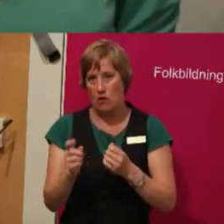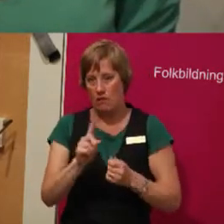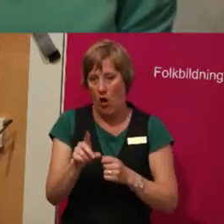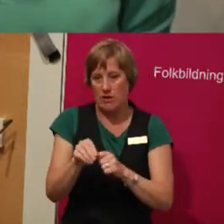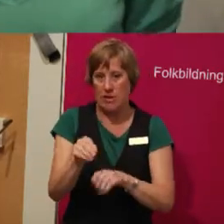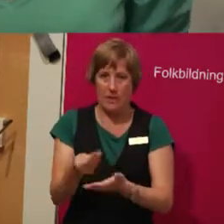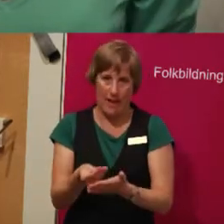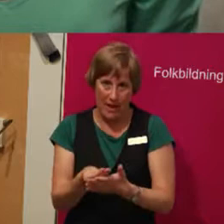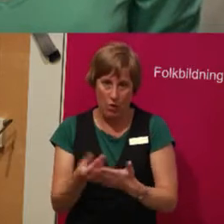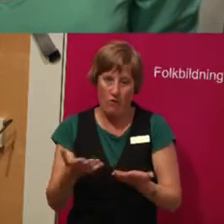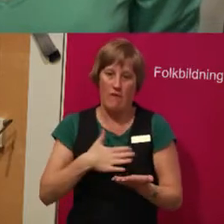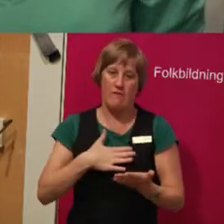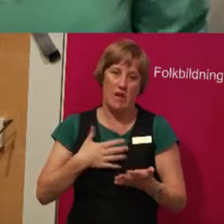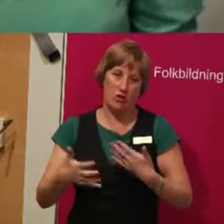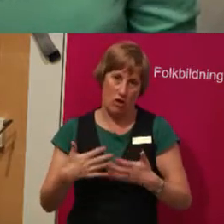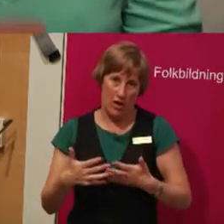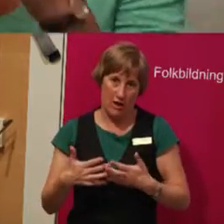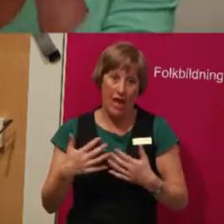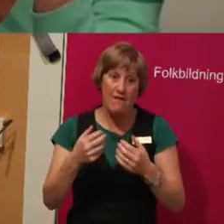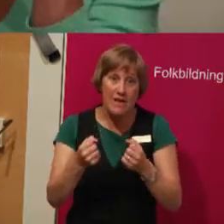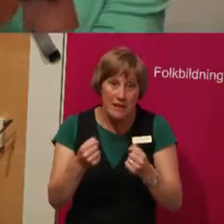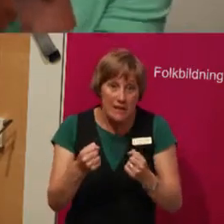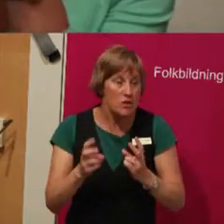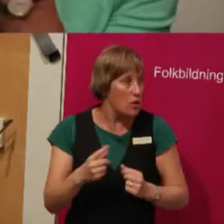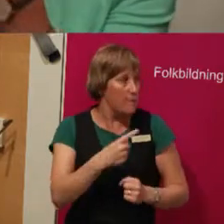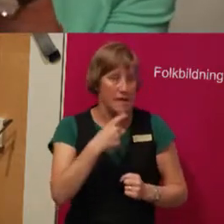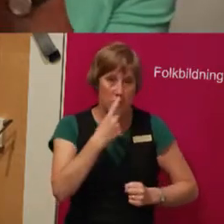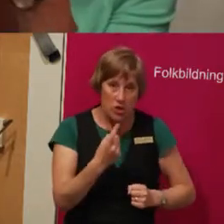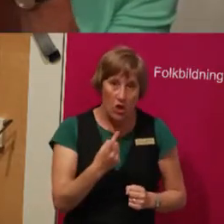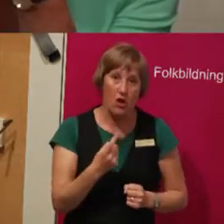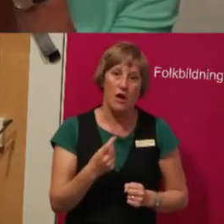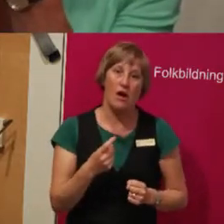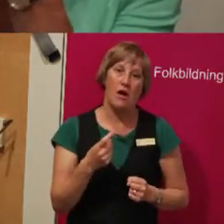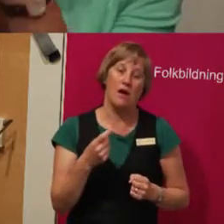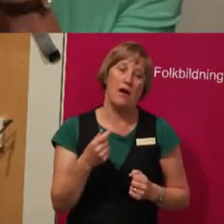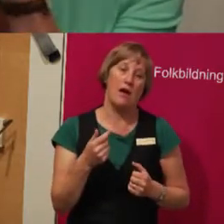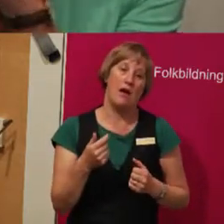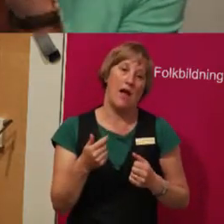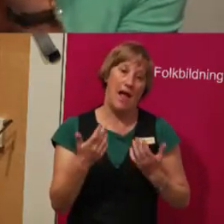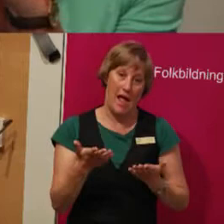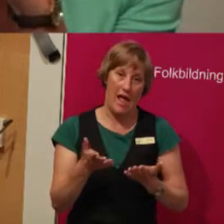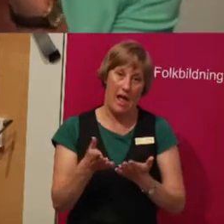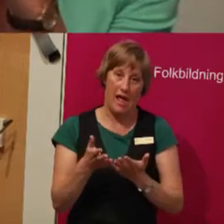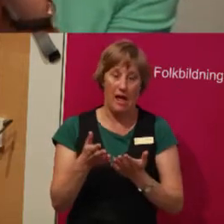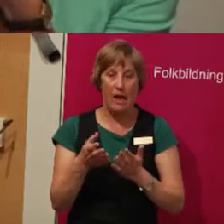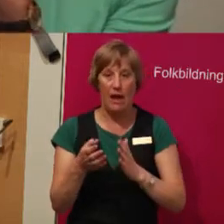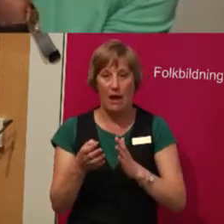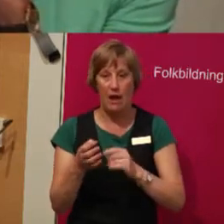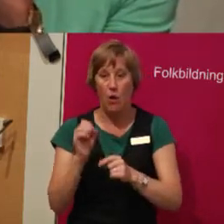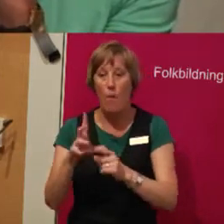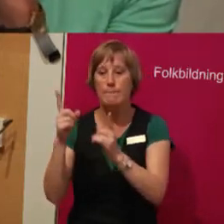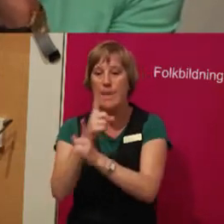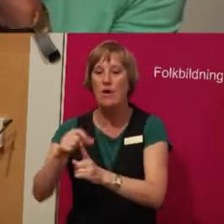Och det tror jag är otroligt viktigt. Och precis som du pratar om att det är ju faktiskt genom att folk själva får